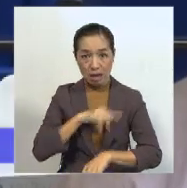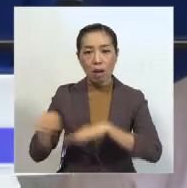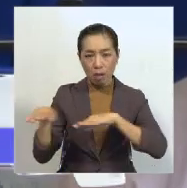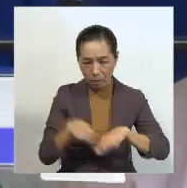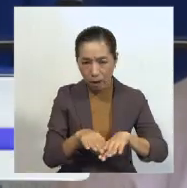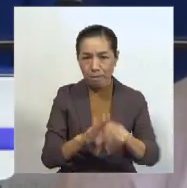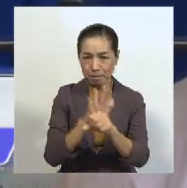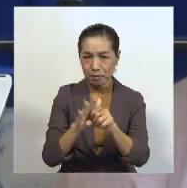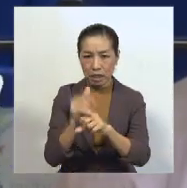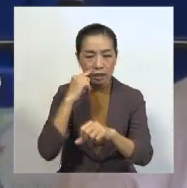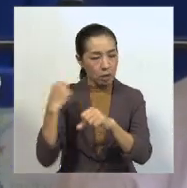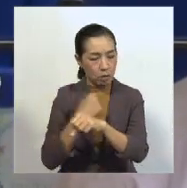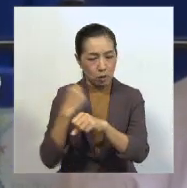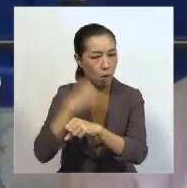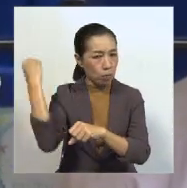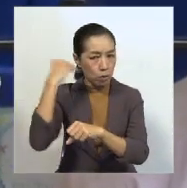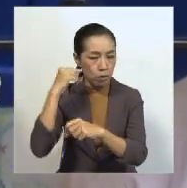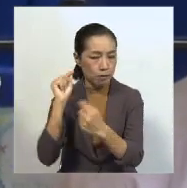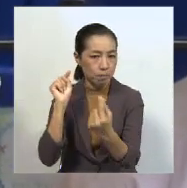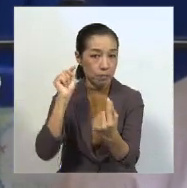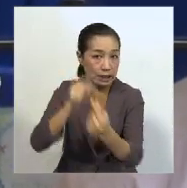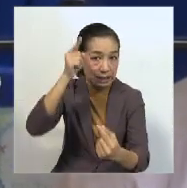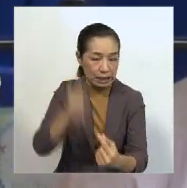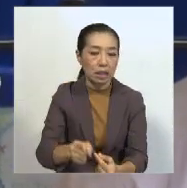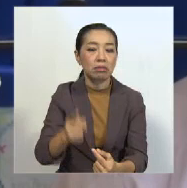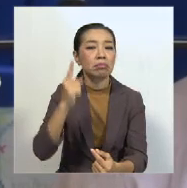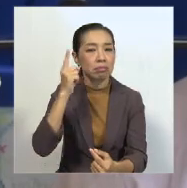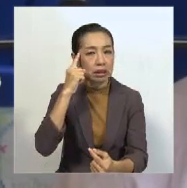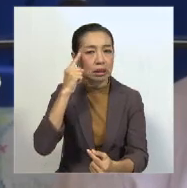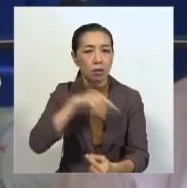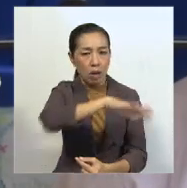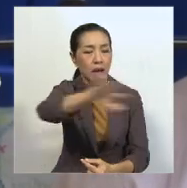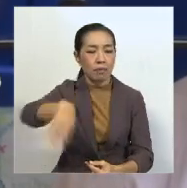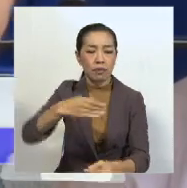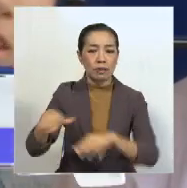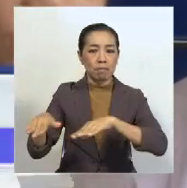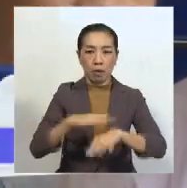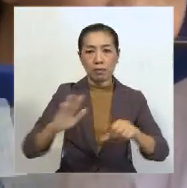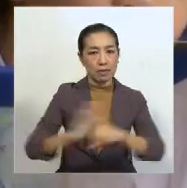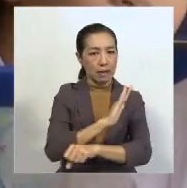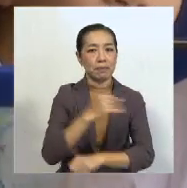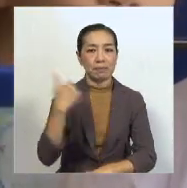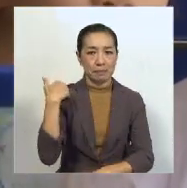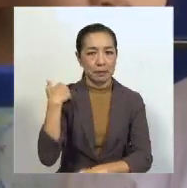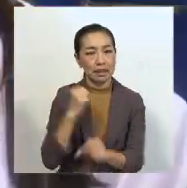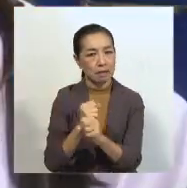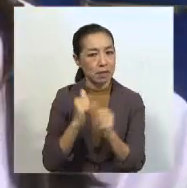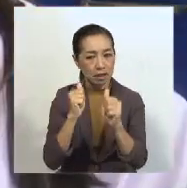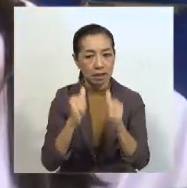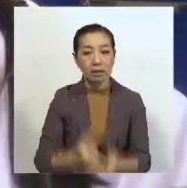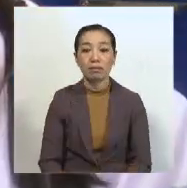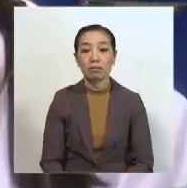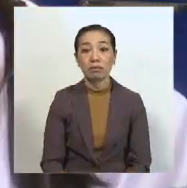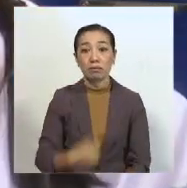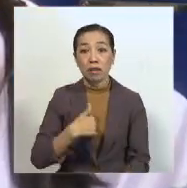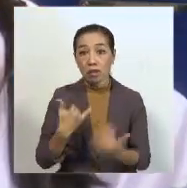วันจนกว่าจะถึงวันงานวันนั้นก็แล้วพอวันนั้นก็ทุกคนหนูก็เชื่อว่าทุกคนก็จะเต็มที่กับวันนั้นให้ดีที่สุด ก็ต